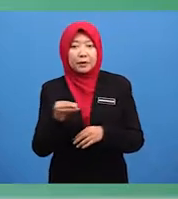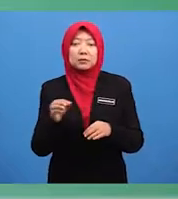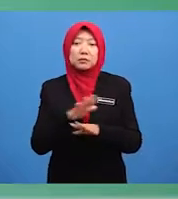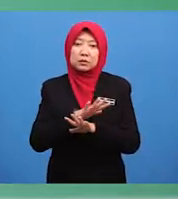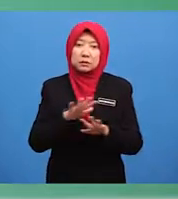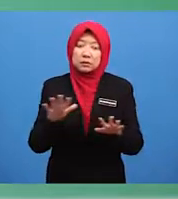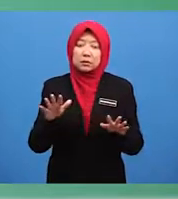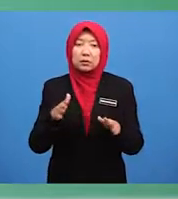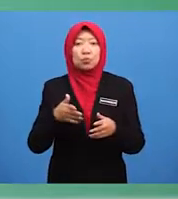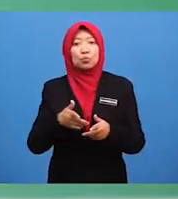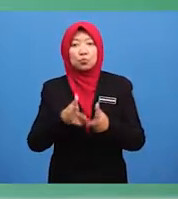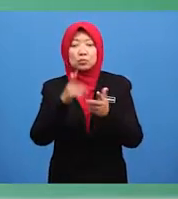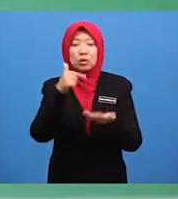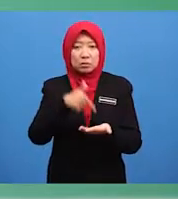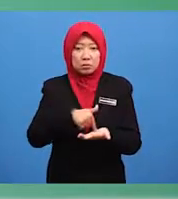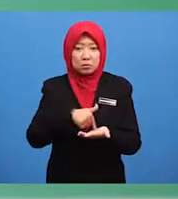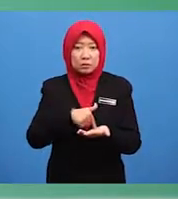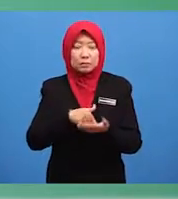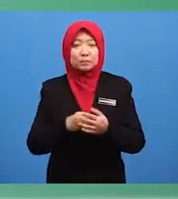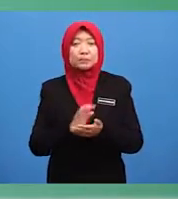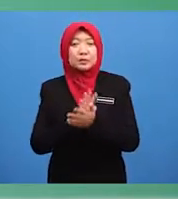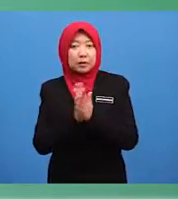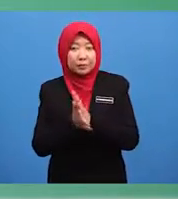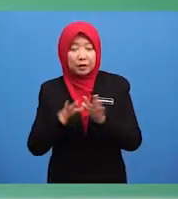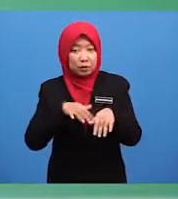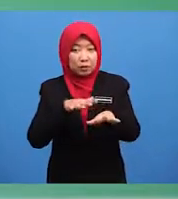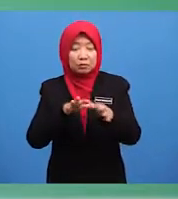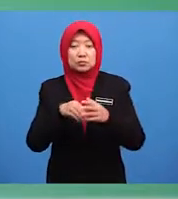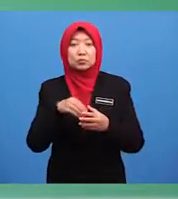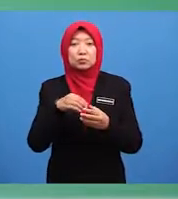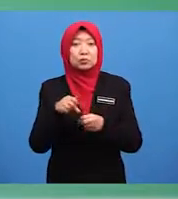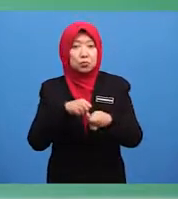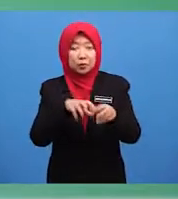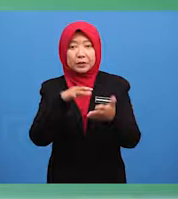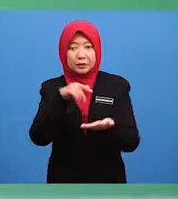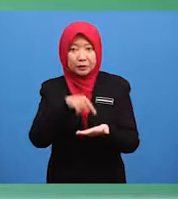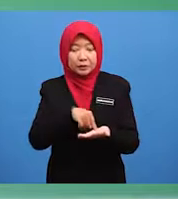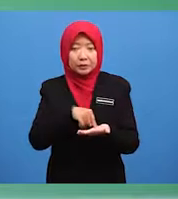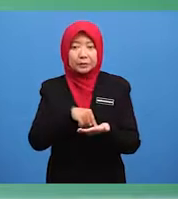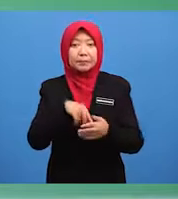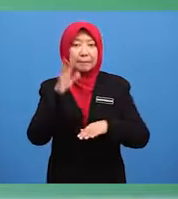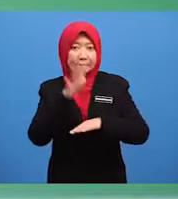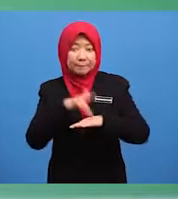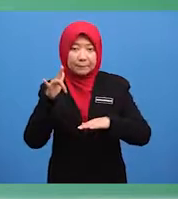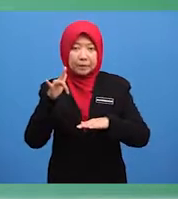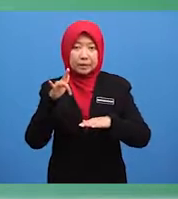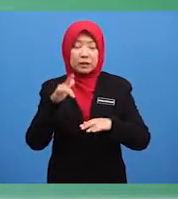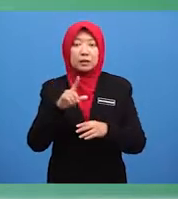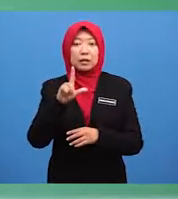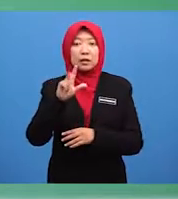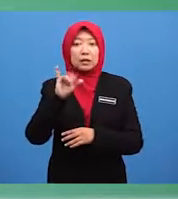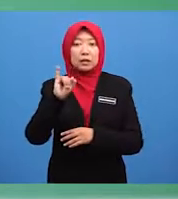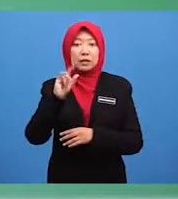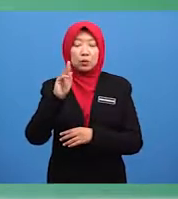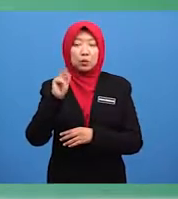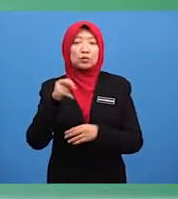tidak lurus lagi. Aliran sungai yang berliku ini disebut sebagai likuan